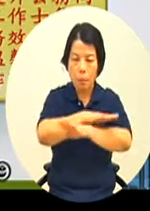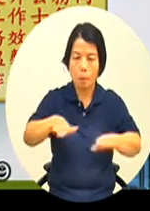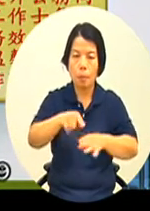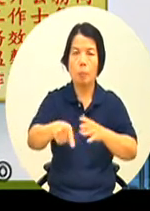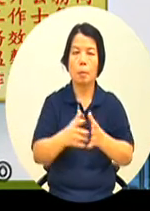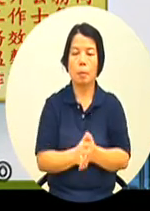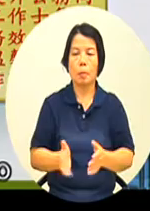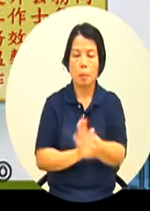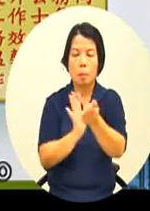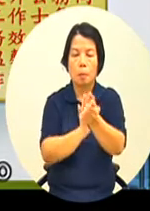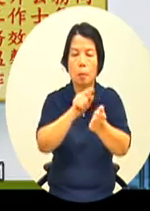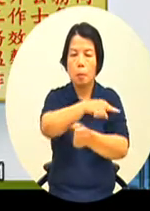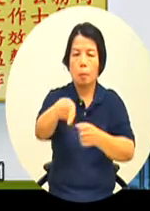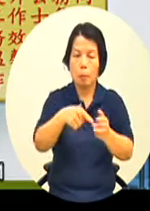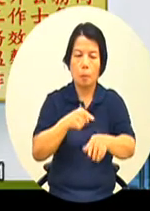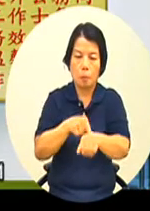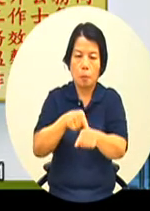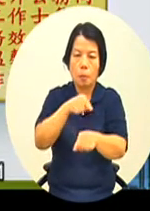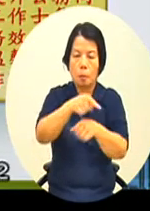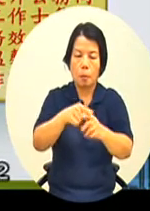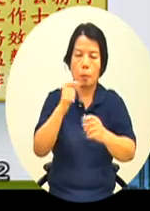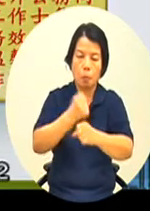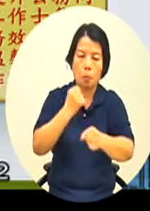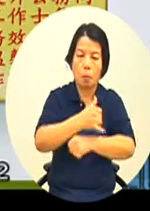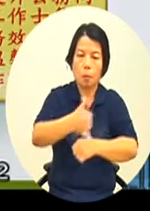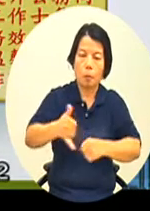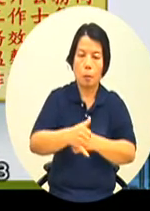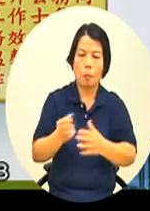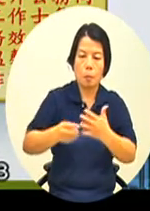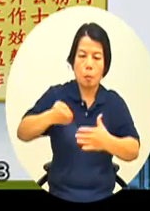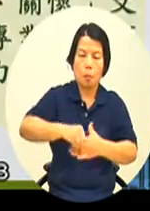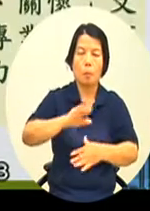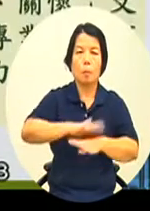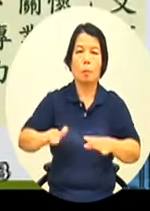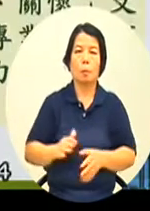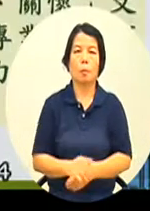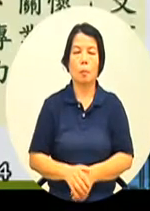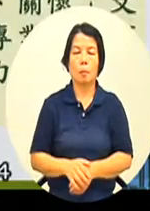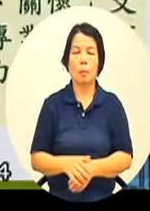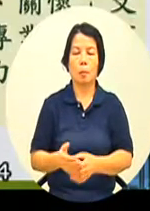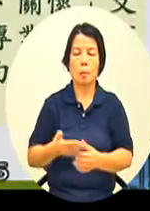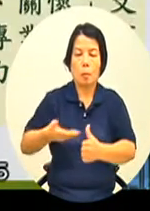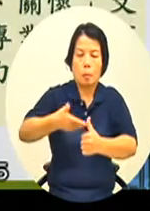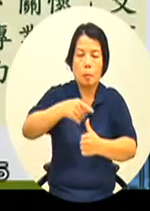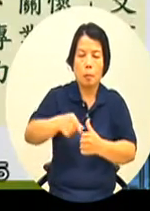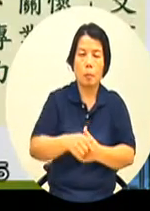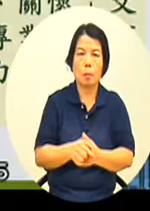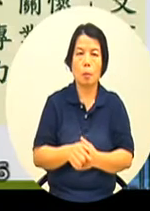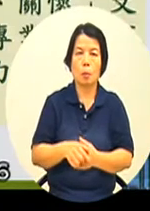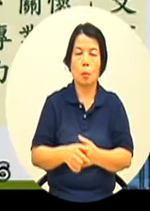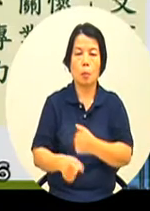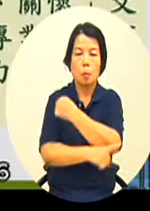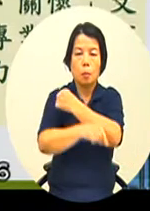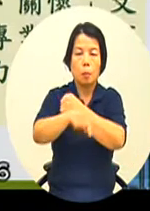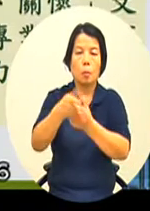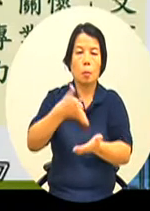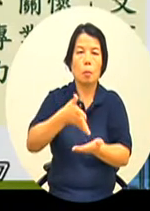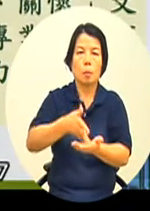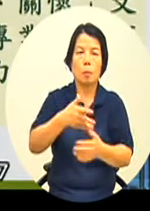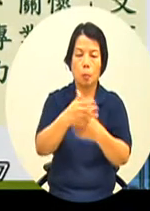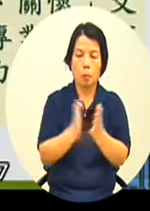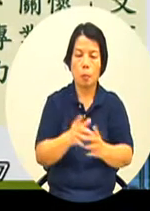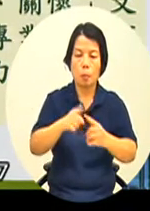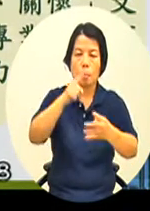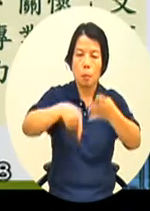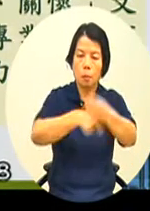士气及服务效能，营造温馨关怀的工作环境。结议最后，我们人事人员一直秉持着